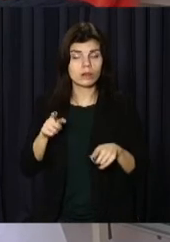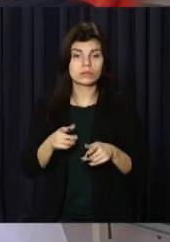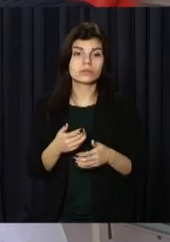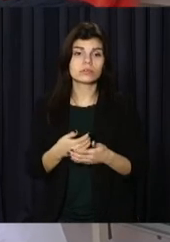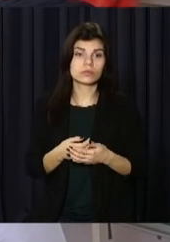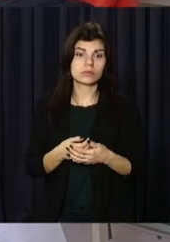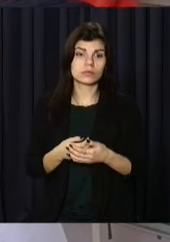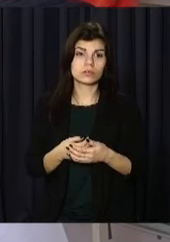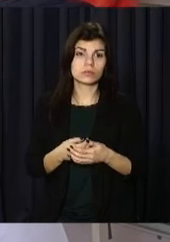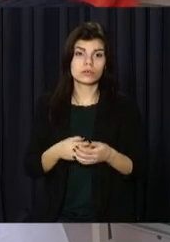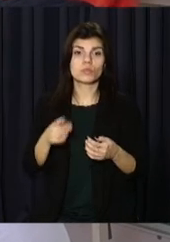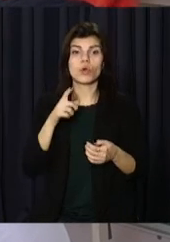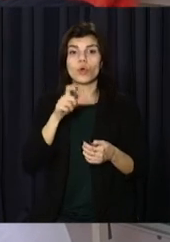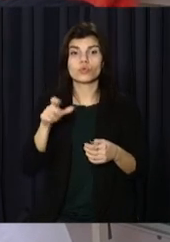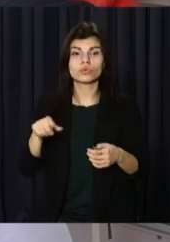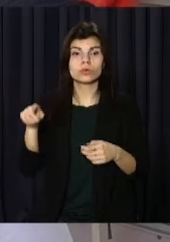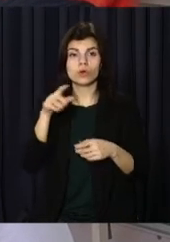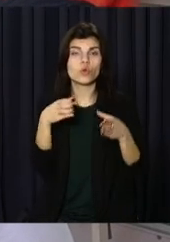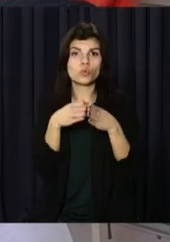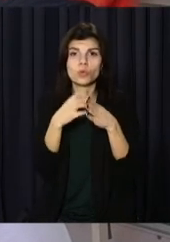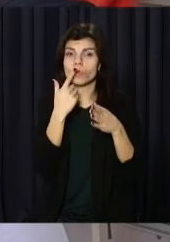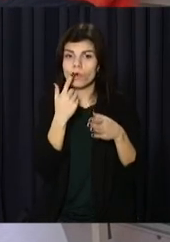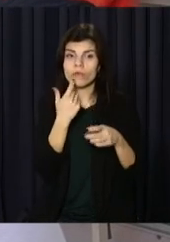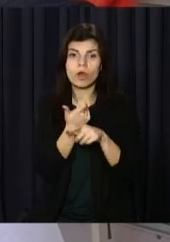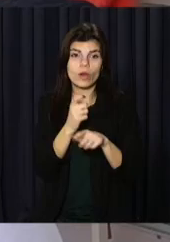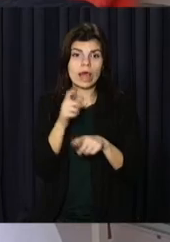кількість людей з цими групами крові